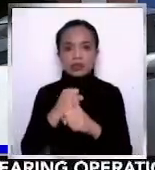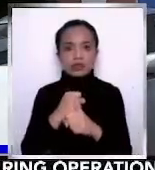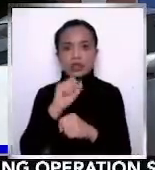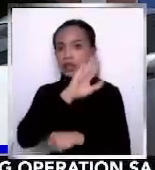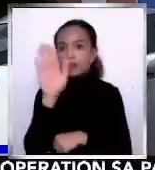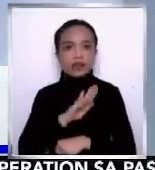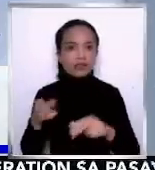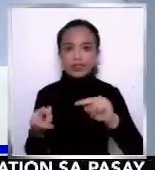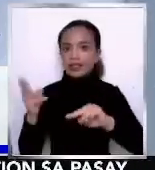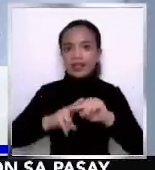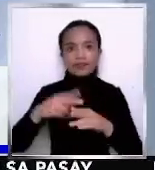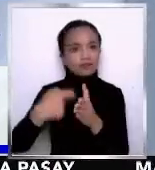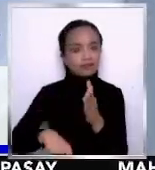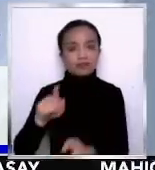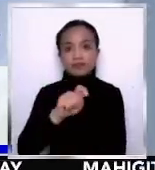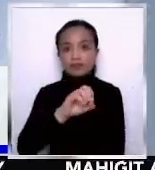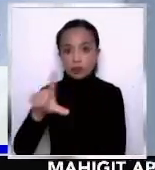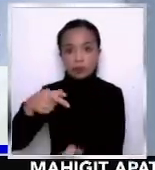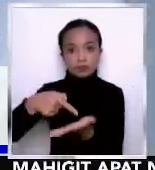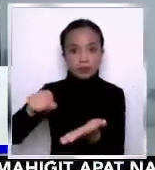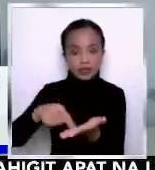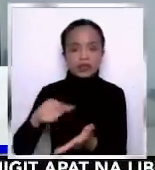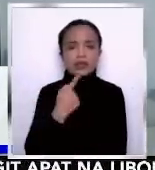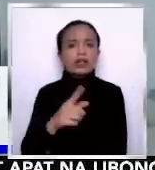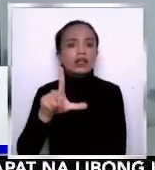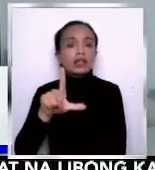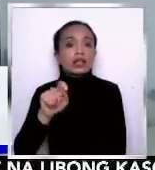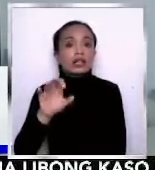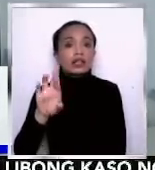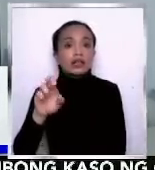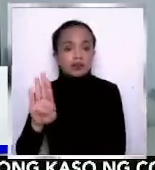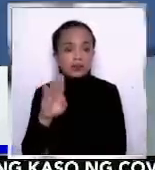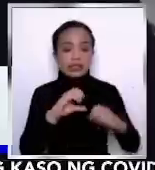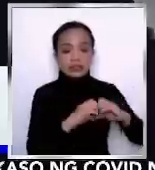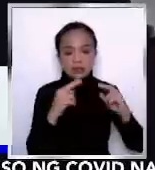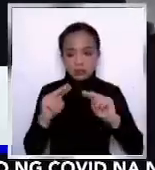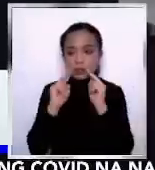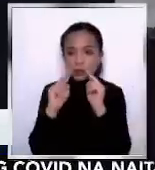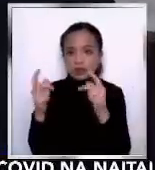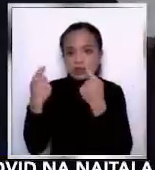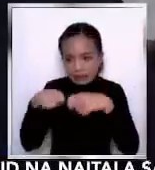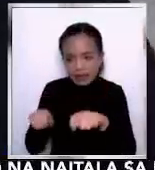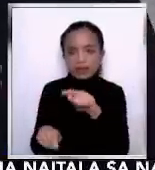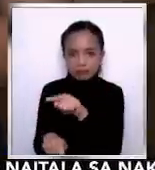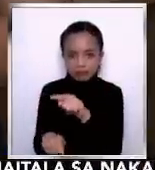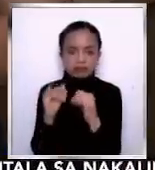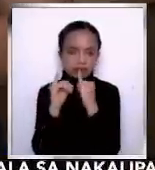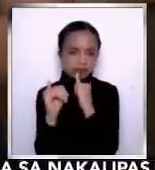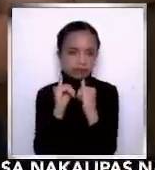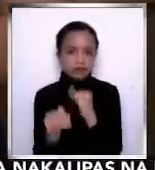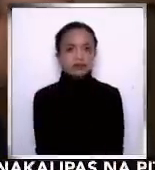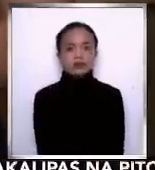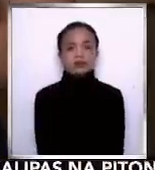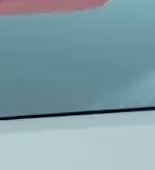GMA News na makuha ang panig ng Land Transportation Franchising and Regulatory Board ukol dito. Bernadette Reyes, Nakatutok,